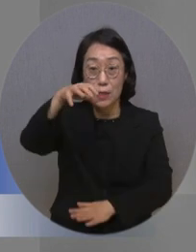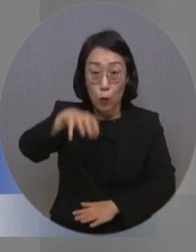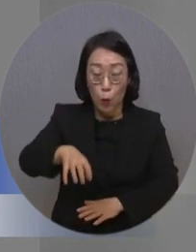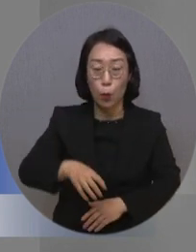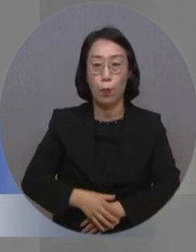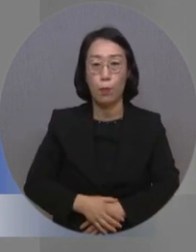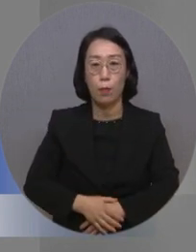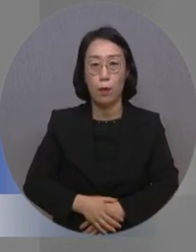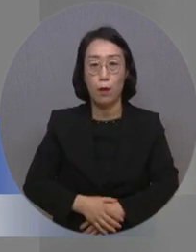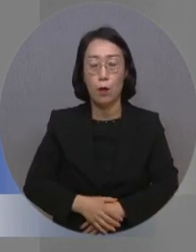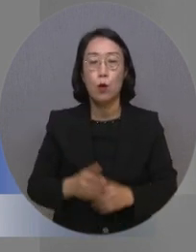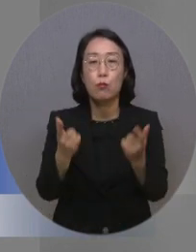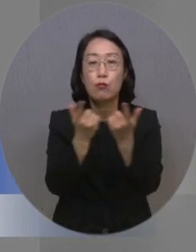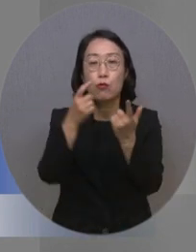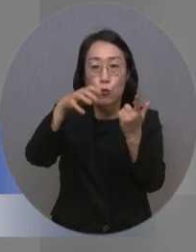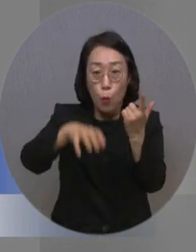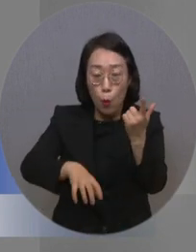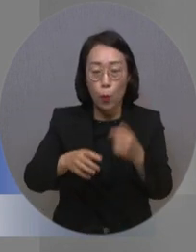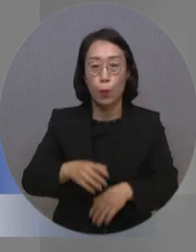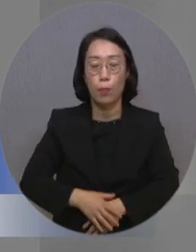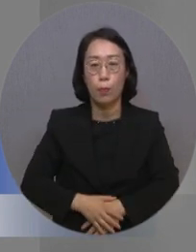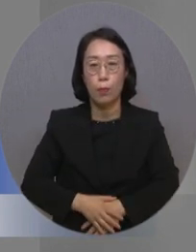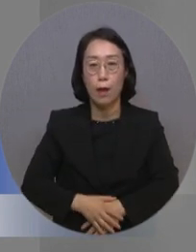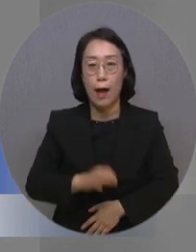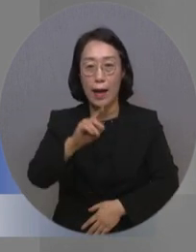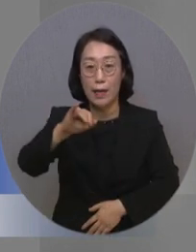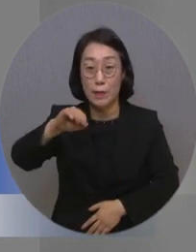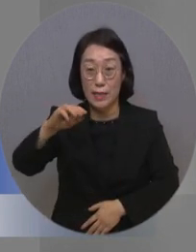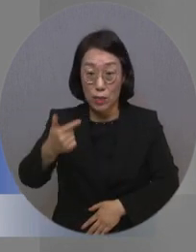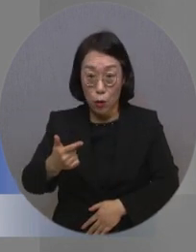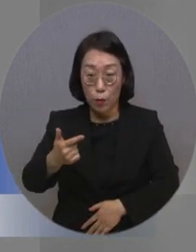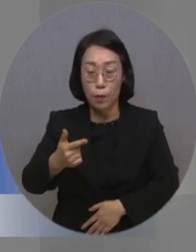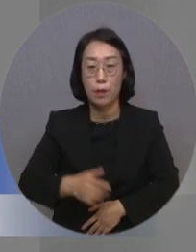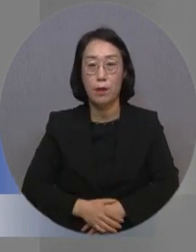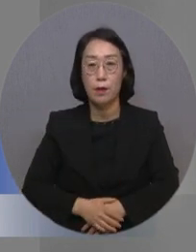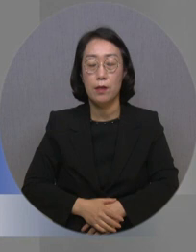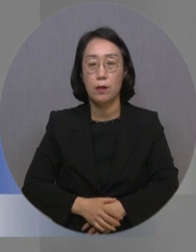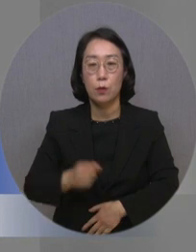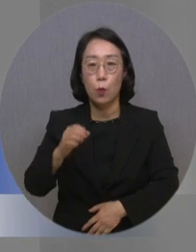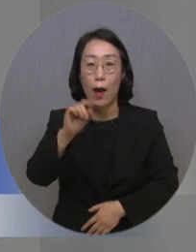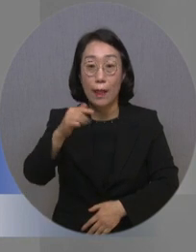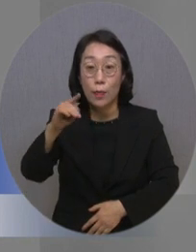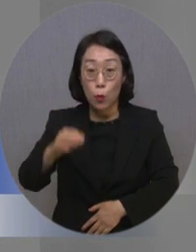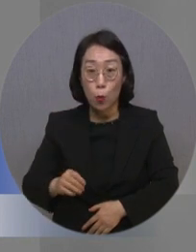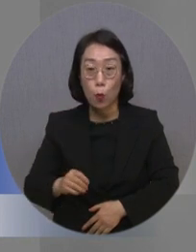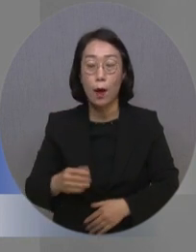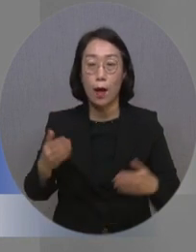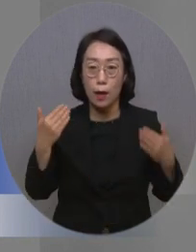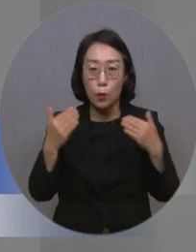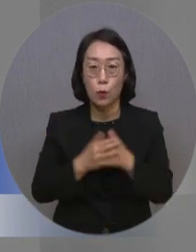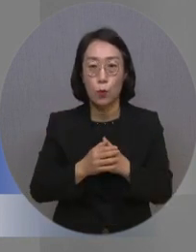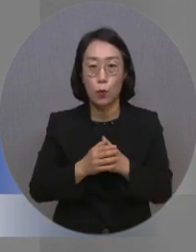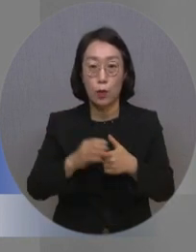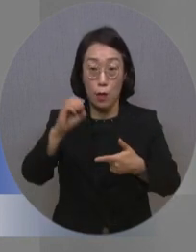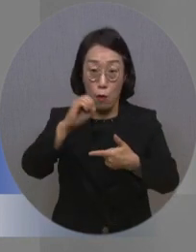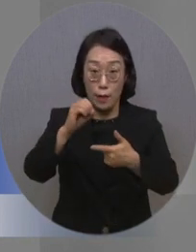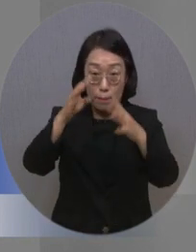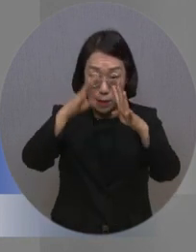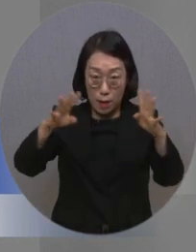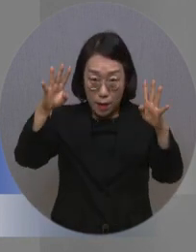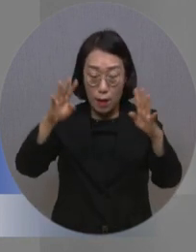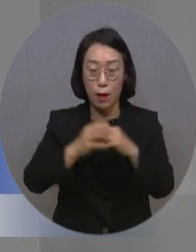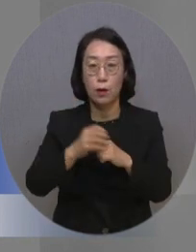장애인체육회, 북구장애인종합복지관, 아이비전 통합스포츠클럽, 안동영명학교, 영남대학교